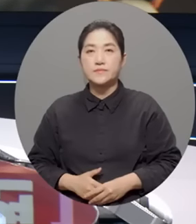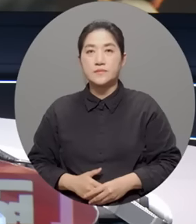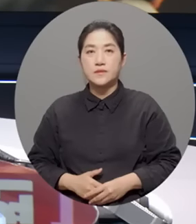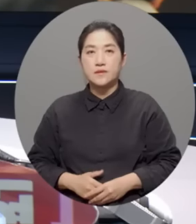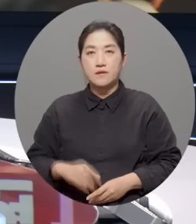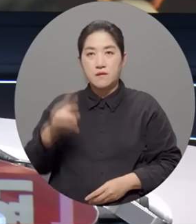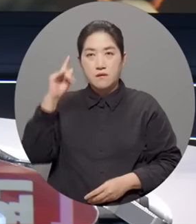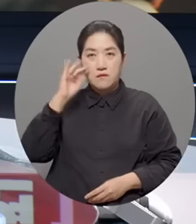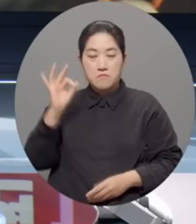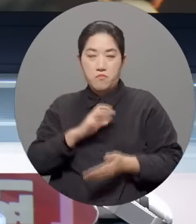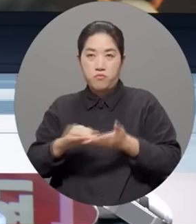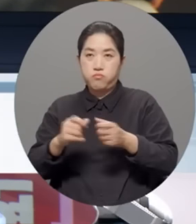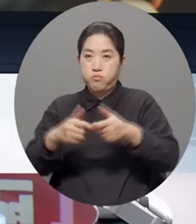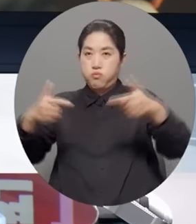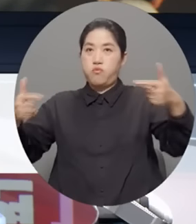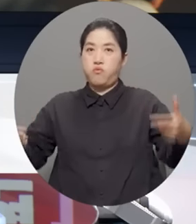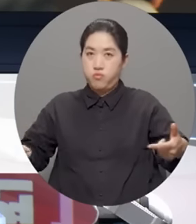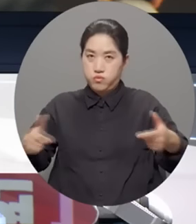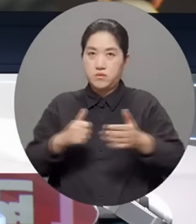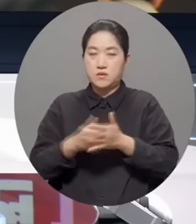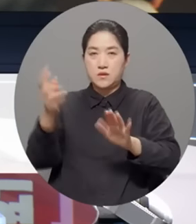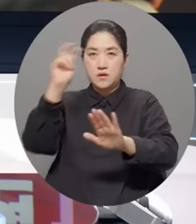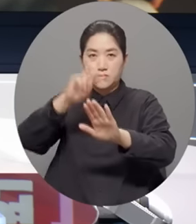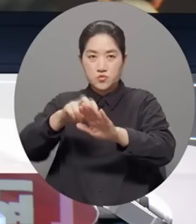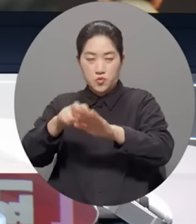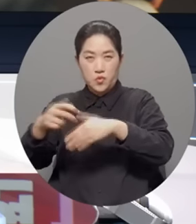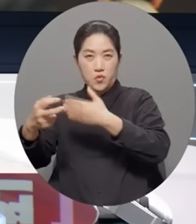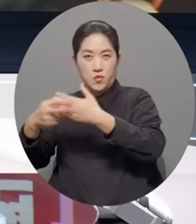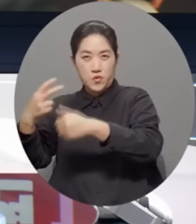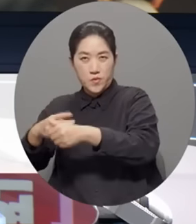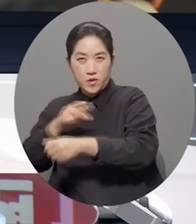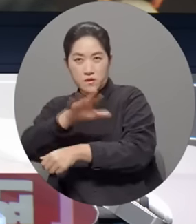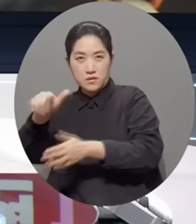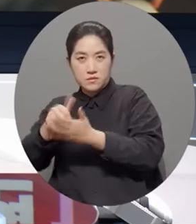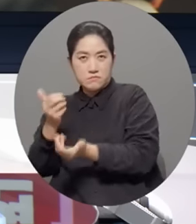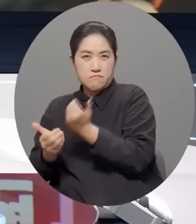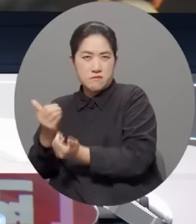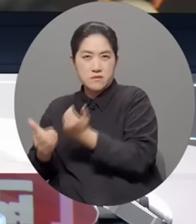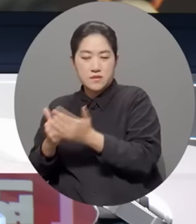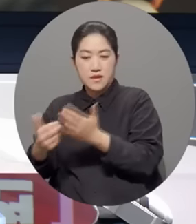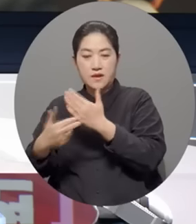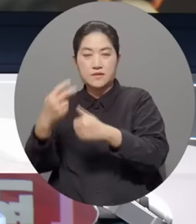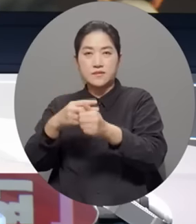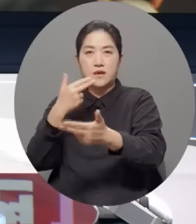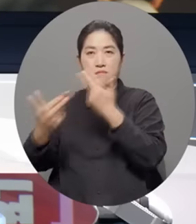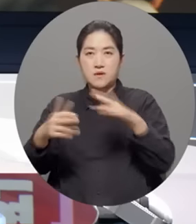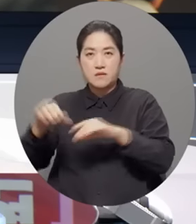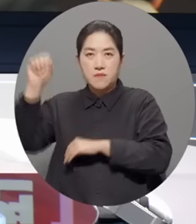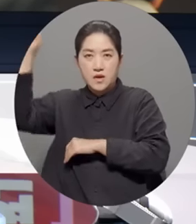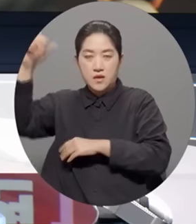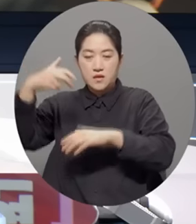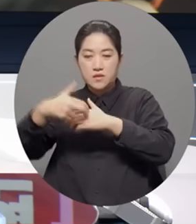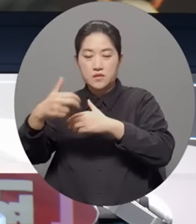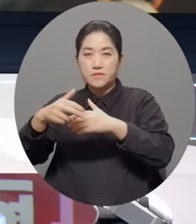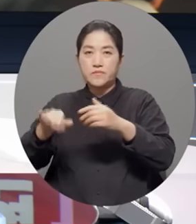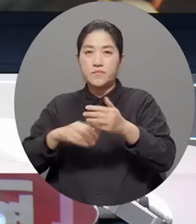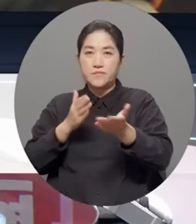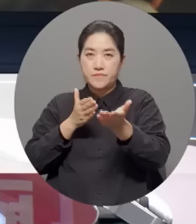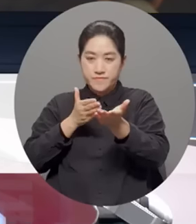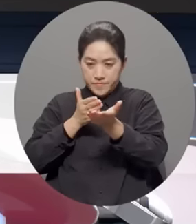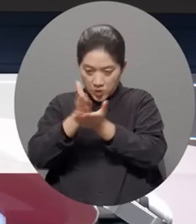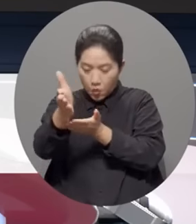예상을 뛰어넘는 증원 규모에 의료계는 강하게 반발했습니다. 의사협회는 총파업을, 전공의 협의회도